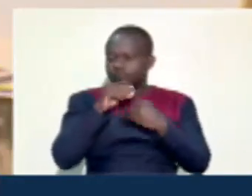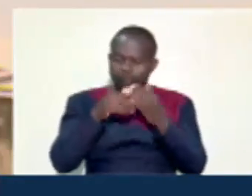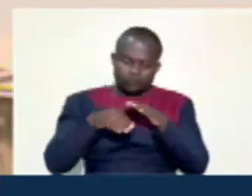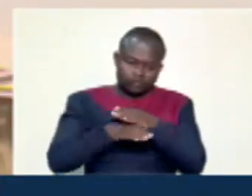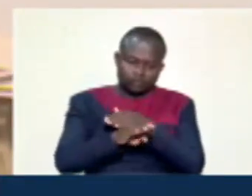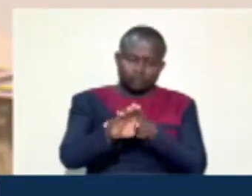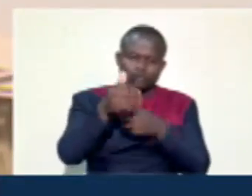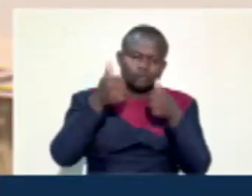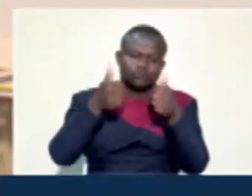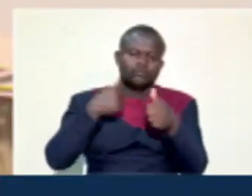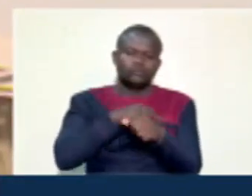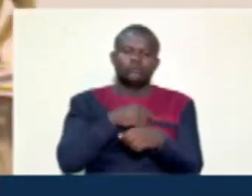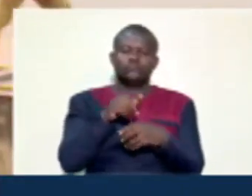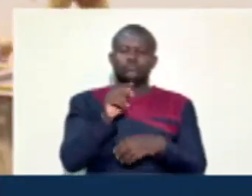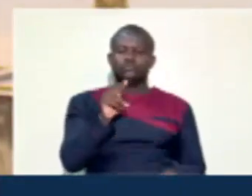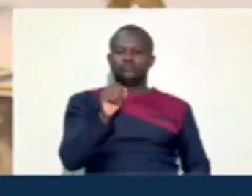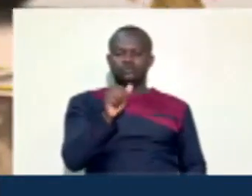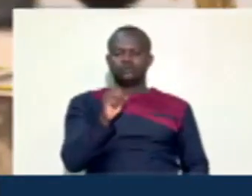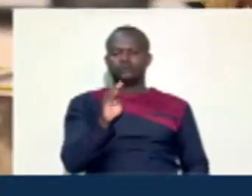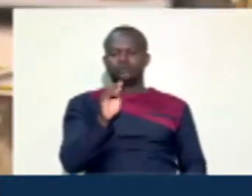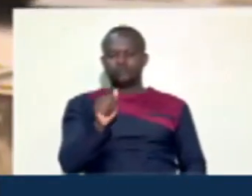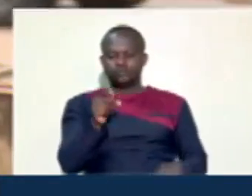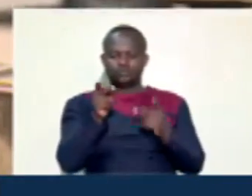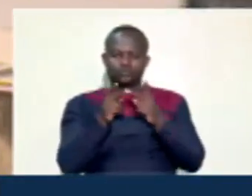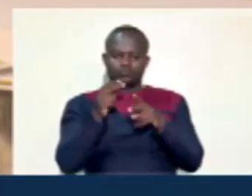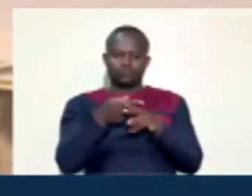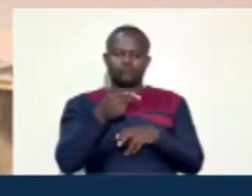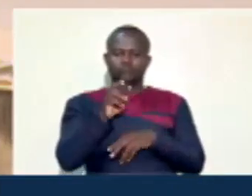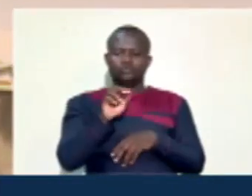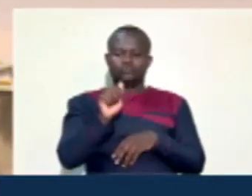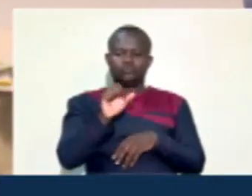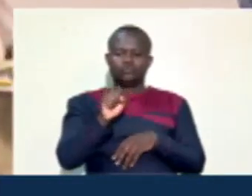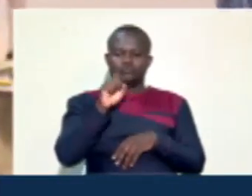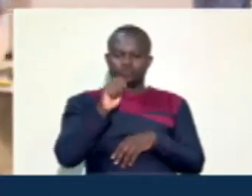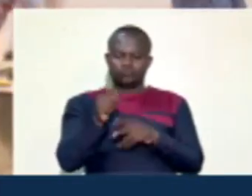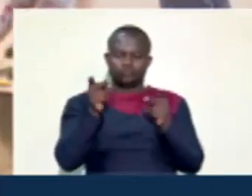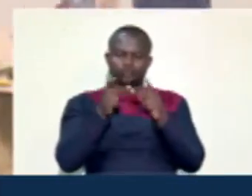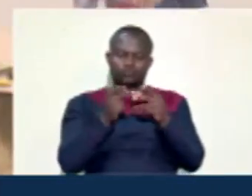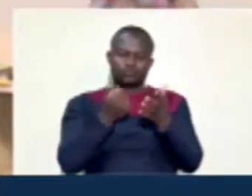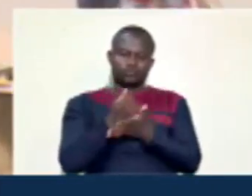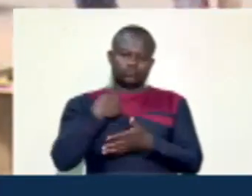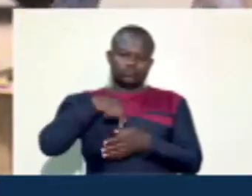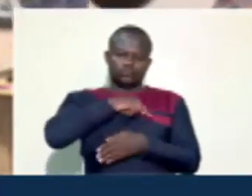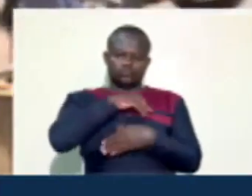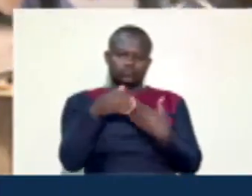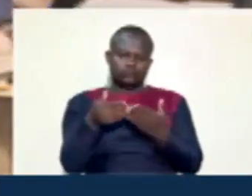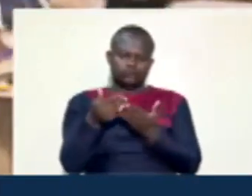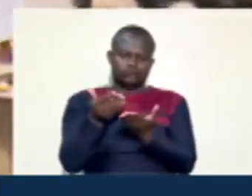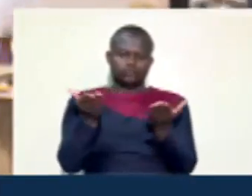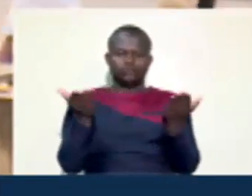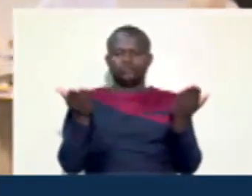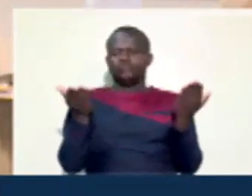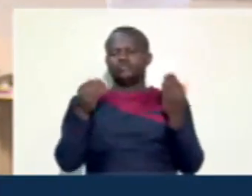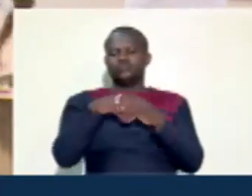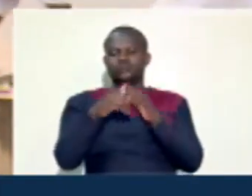neza. Navuga ku Kinamba, navuga aho bakunda kwita kwa Rasta, ubundi aho ni ahantu hajyaga haduteza ibibazo igihe cy'imvura, ariko